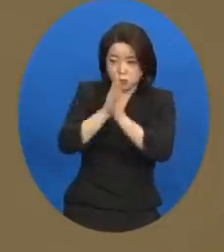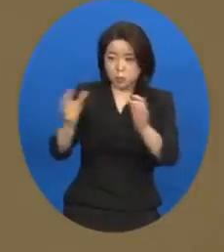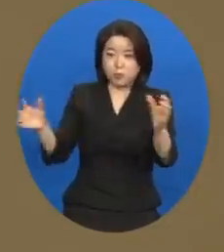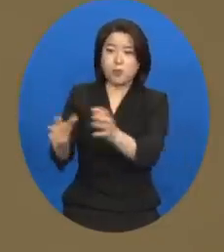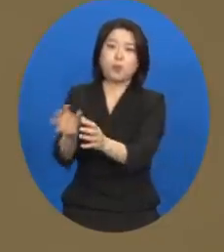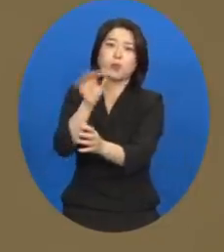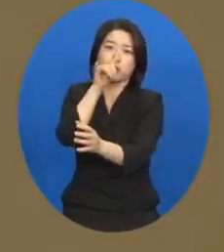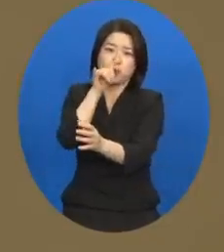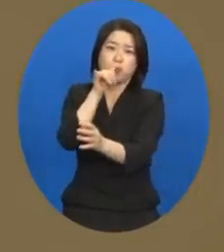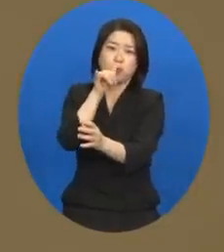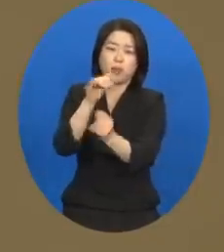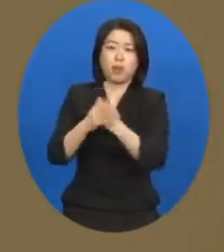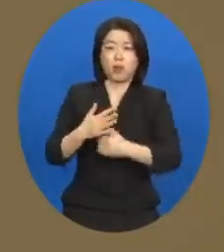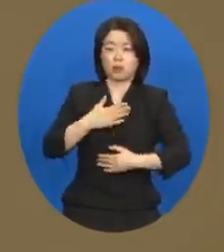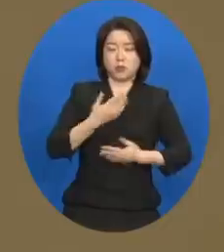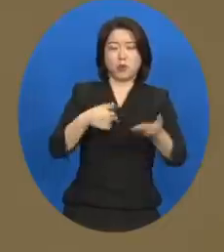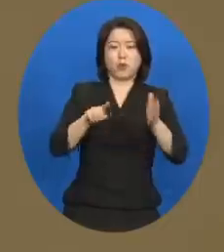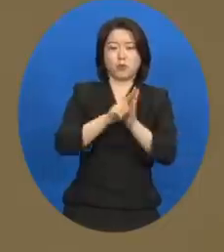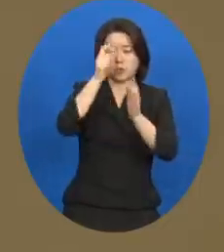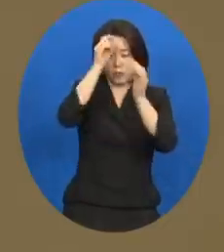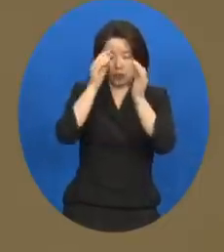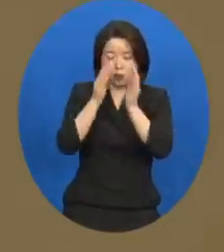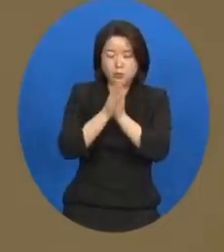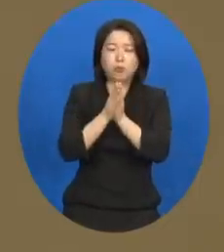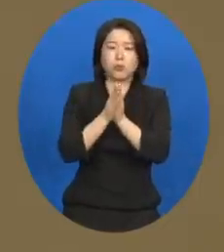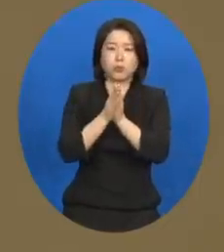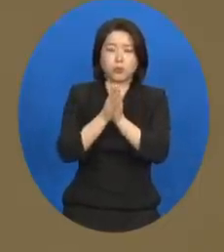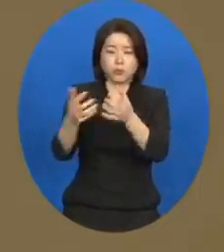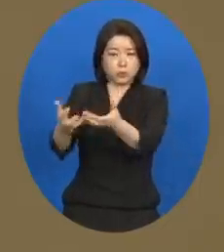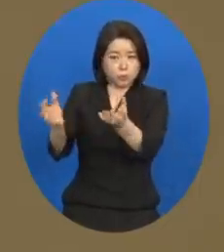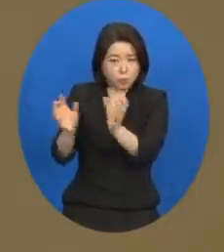거예요. 저를 위해서 기도해 주시는 기도 모임을.